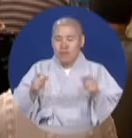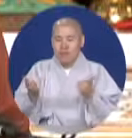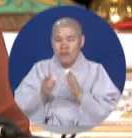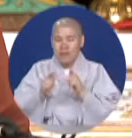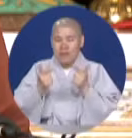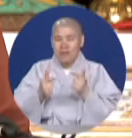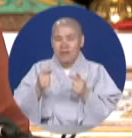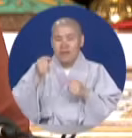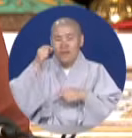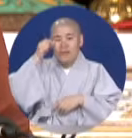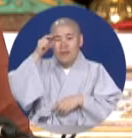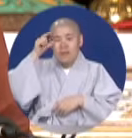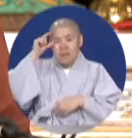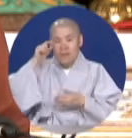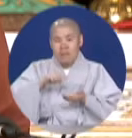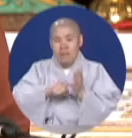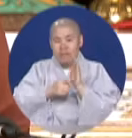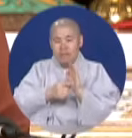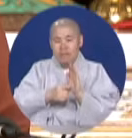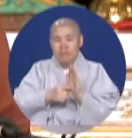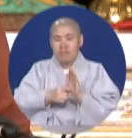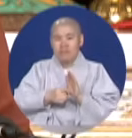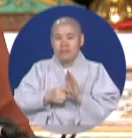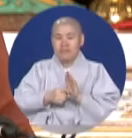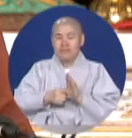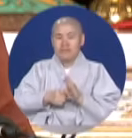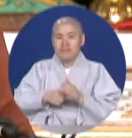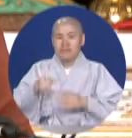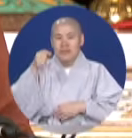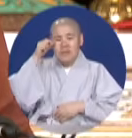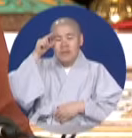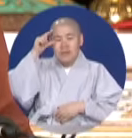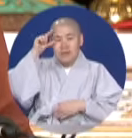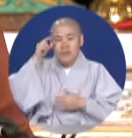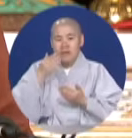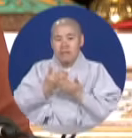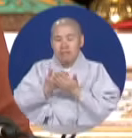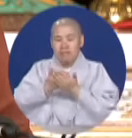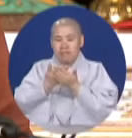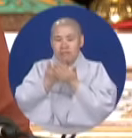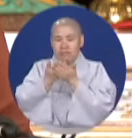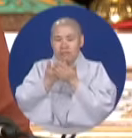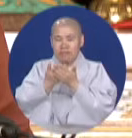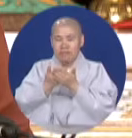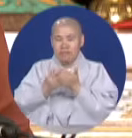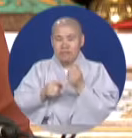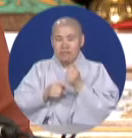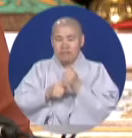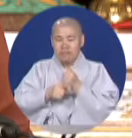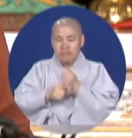깨달음이라고 그러는데요. 이 지혜를 개발한다 이 말이에요. 지혜.